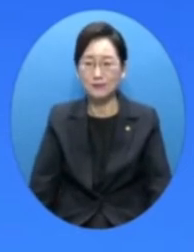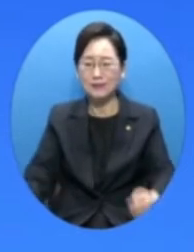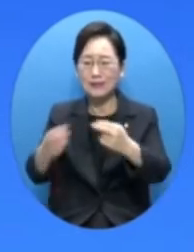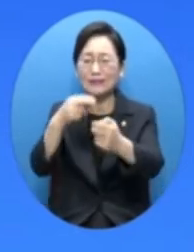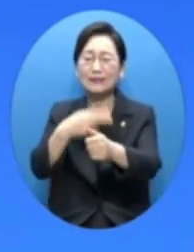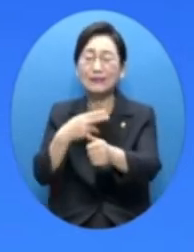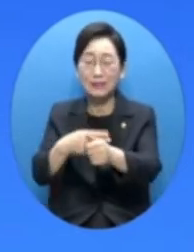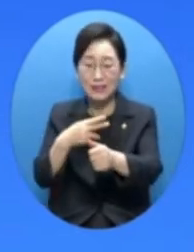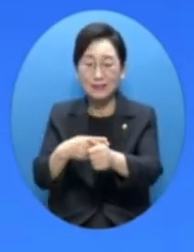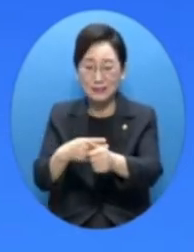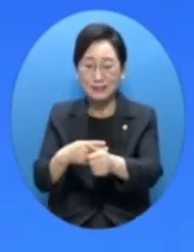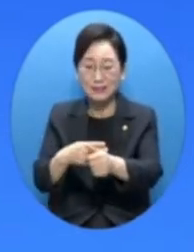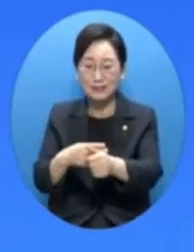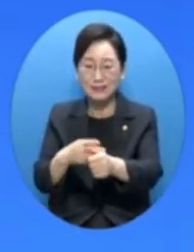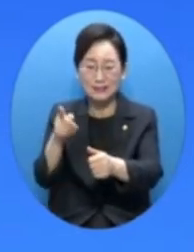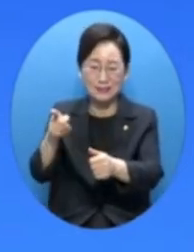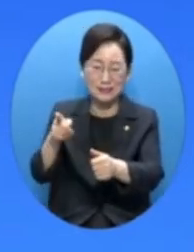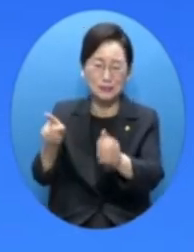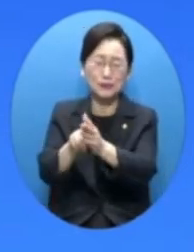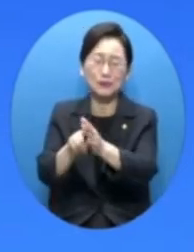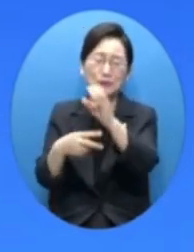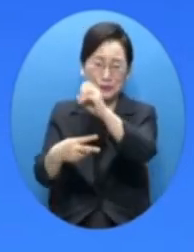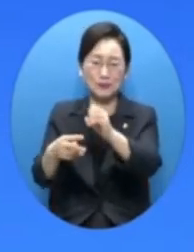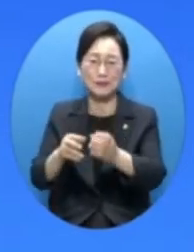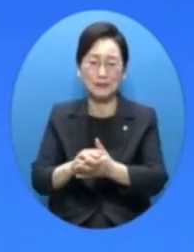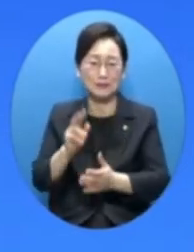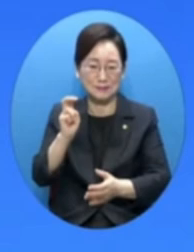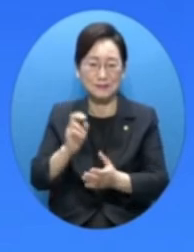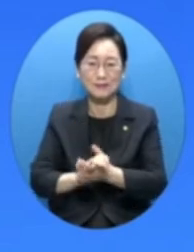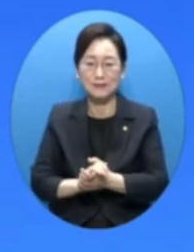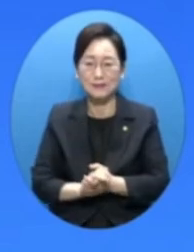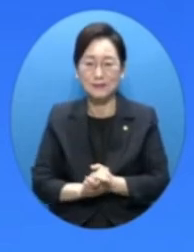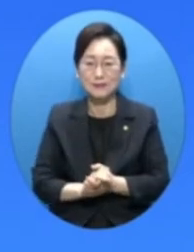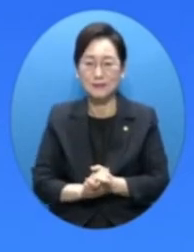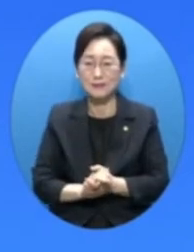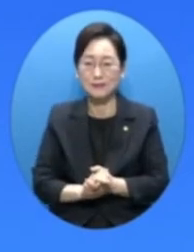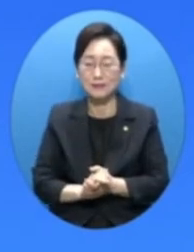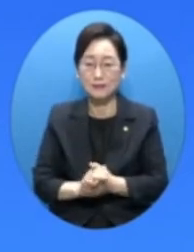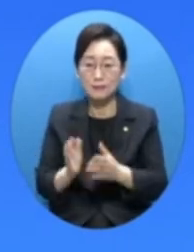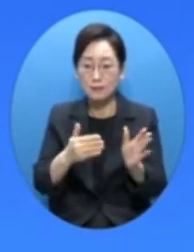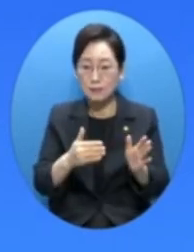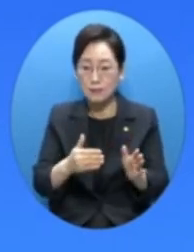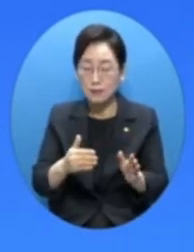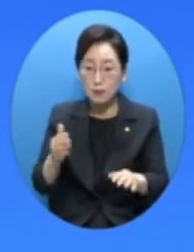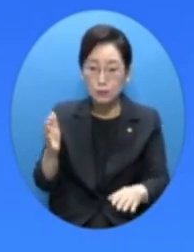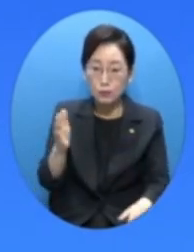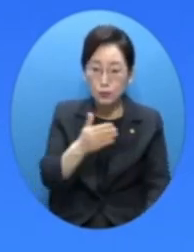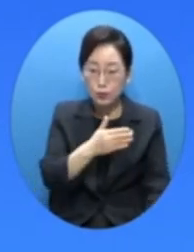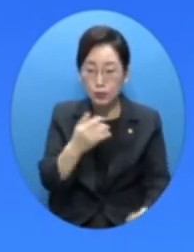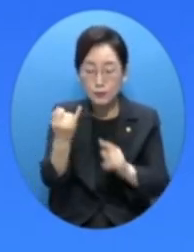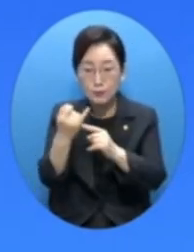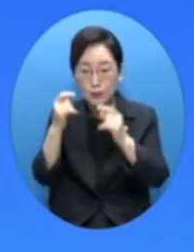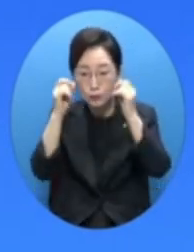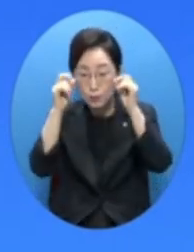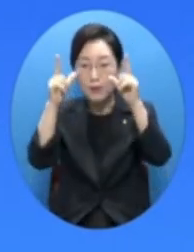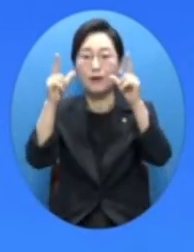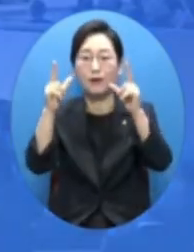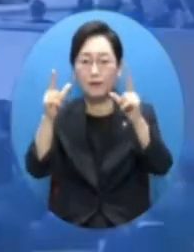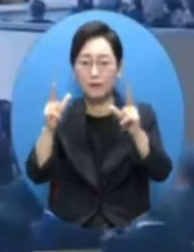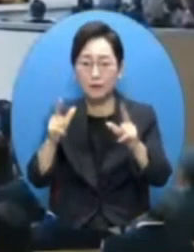의사는 영 믿음이 없었어요. 근데 그날 눈을 떴습니다. 눈을 뜨고요